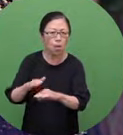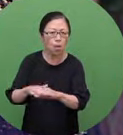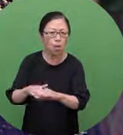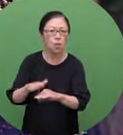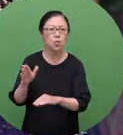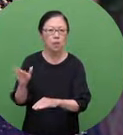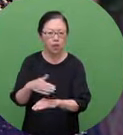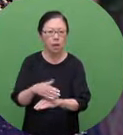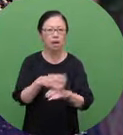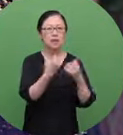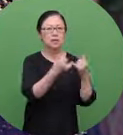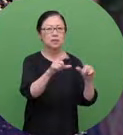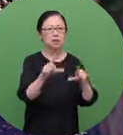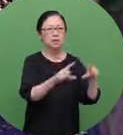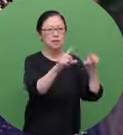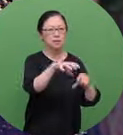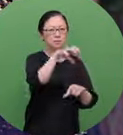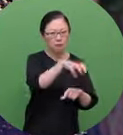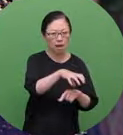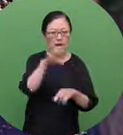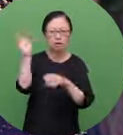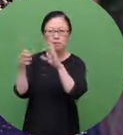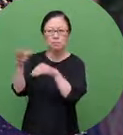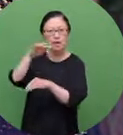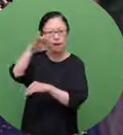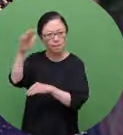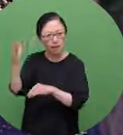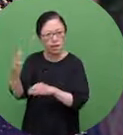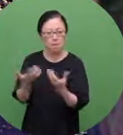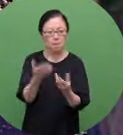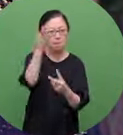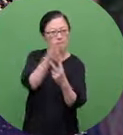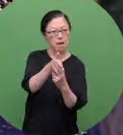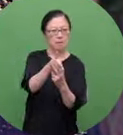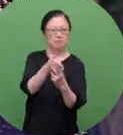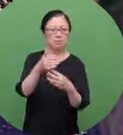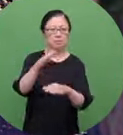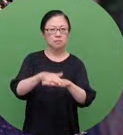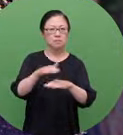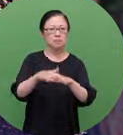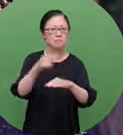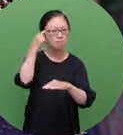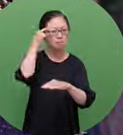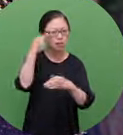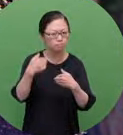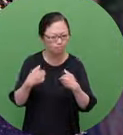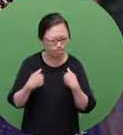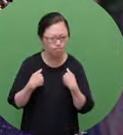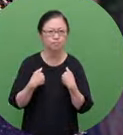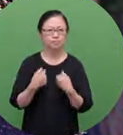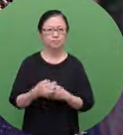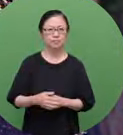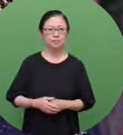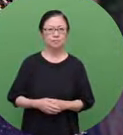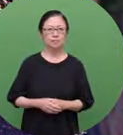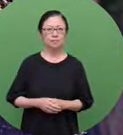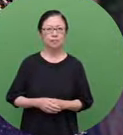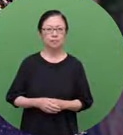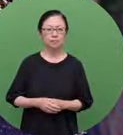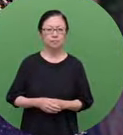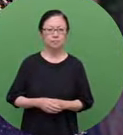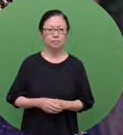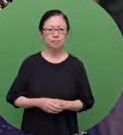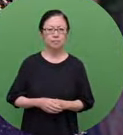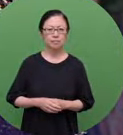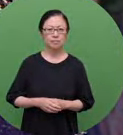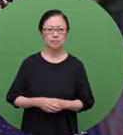らす熊を適切に捕獲するほか、人と熊の住み分けなど生息環境を整備することも重要な対策です